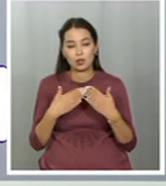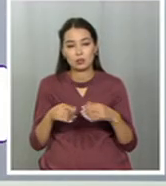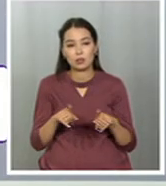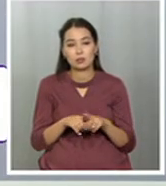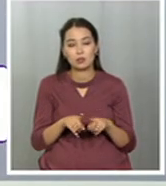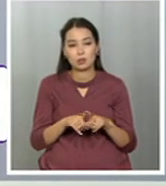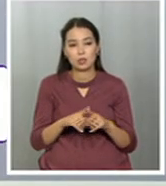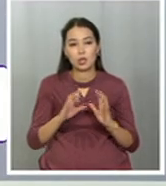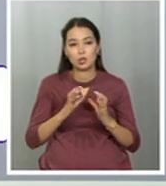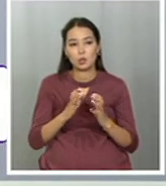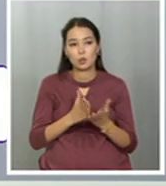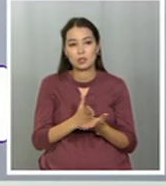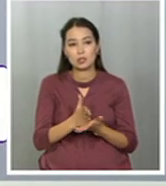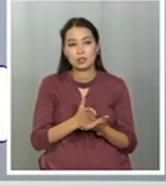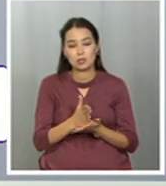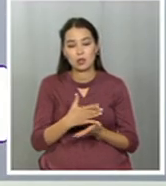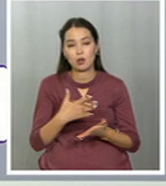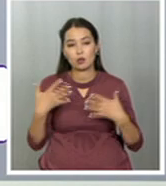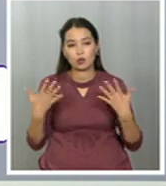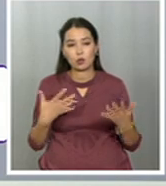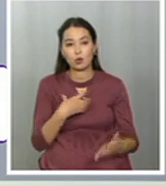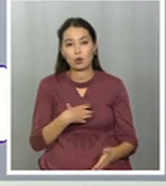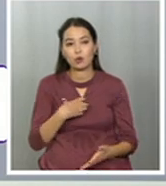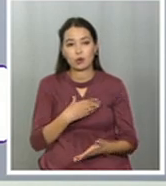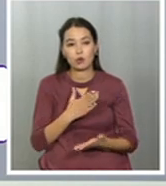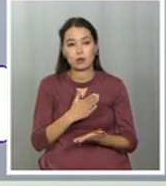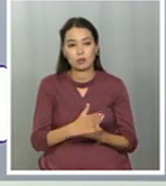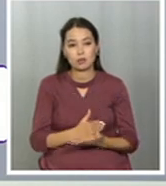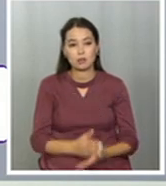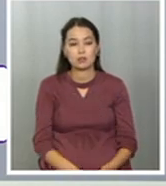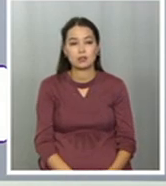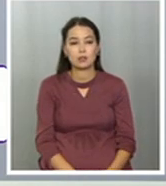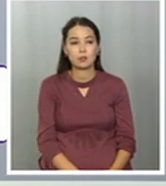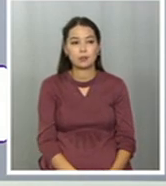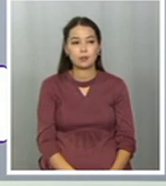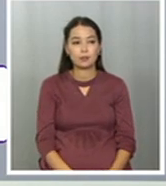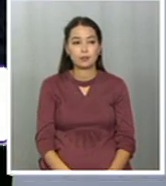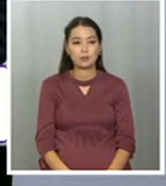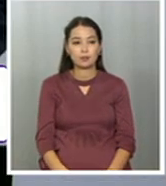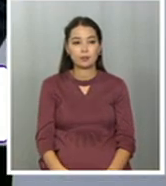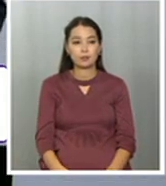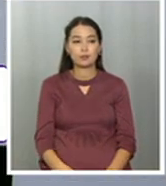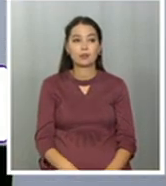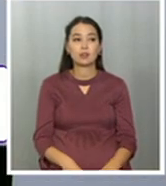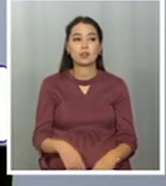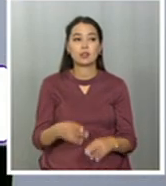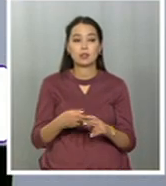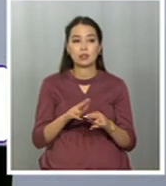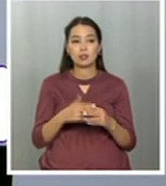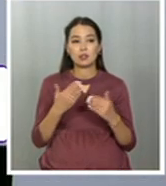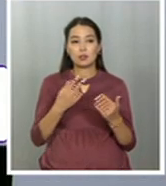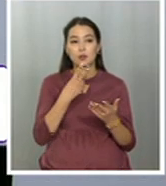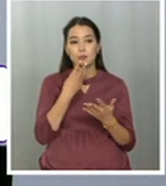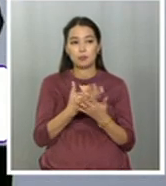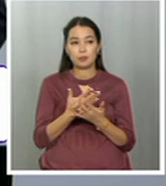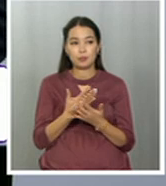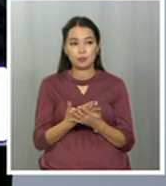геосаяси үлкен рөл атқарады екен. Енді осы берілген тізімнің ішінен